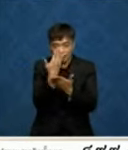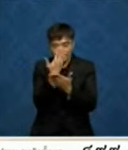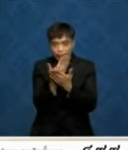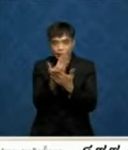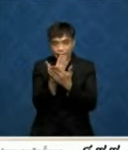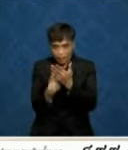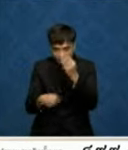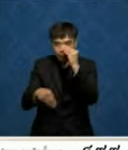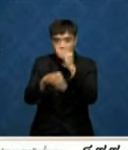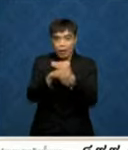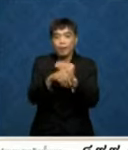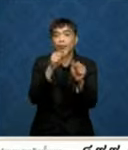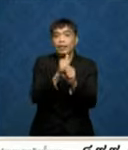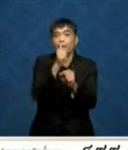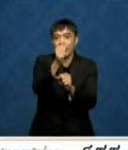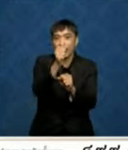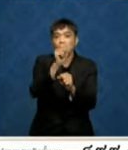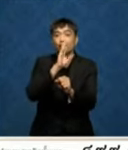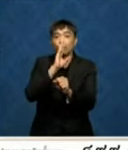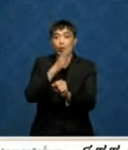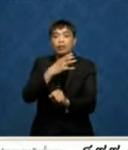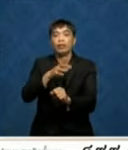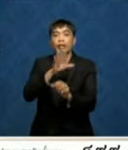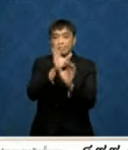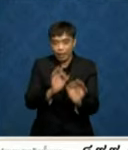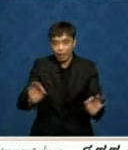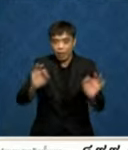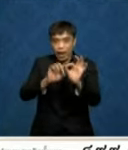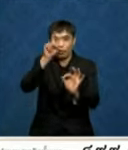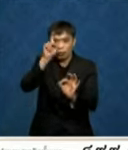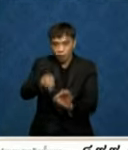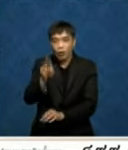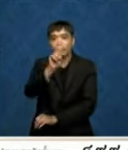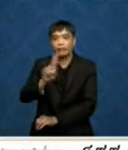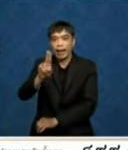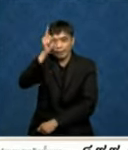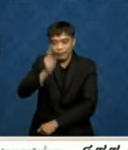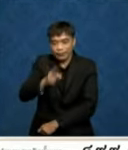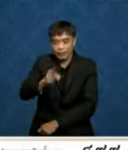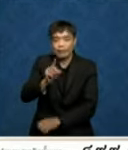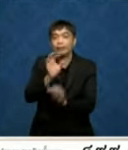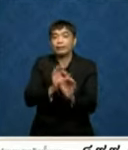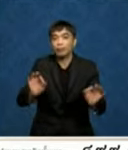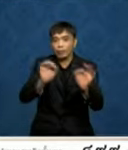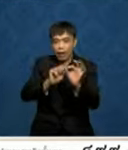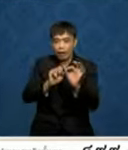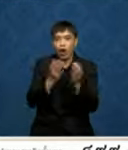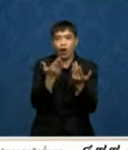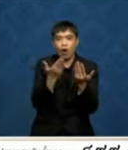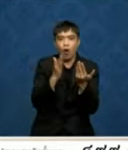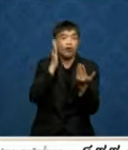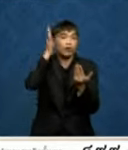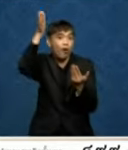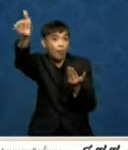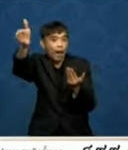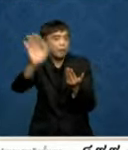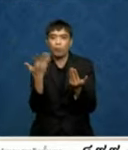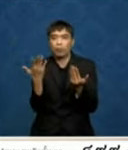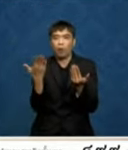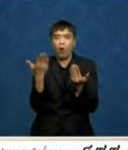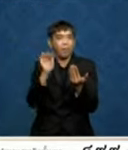ลความจำเป็นที่ต้องใช้เงินระหว่างปีงบประมาณโดยไม่สามารถรองงบประมาณรายจ่ายปีถัดไปได้และให้ระบุที่มาของเงินน